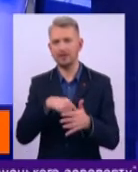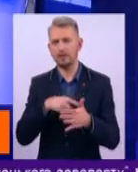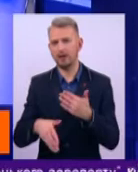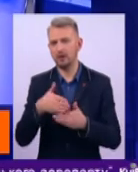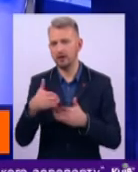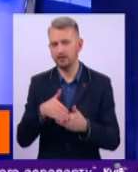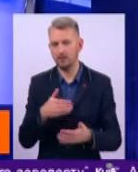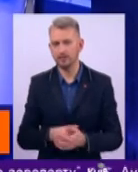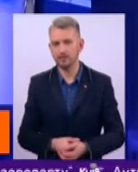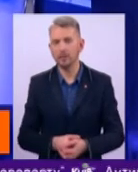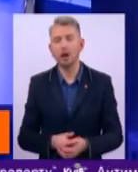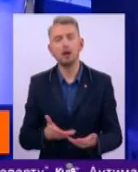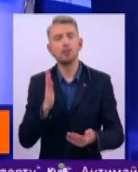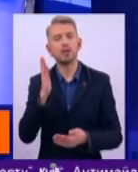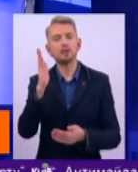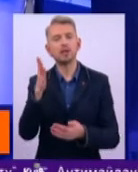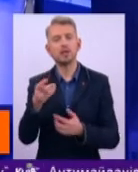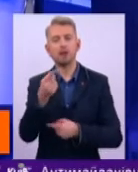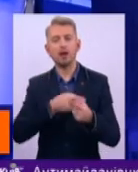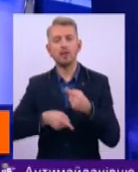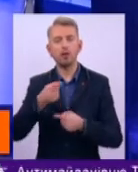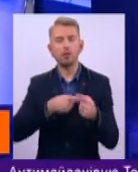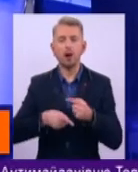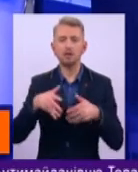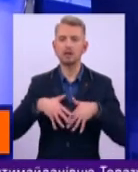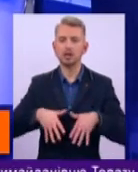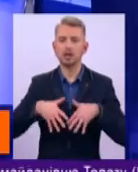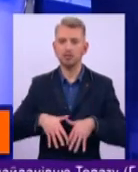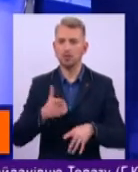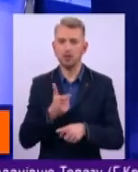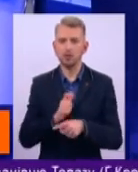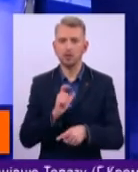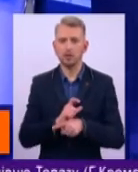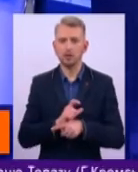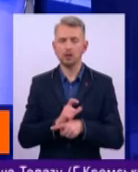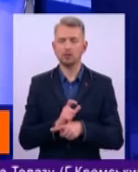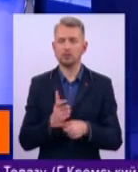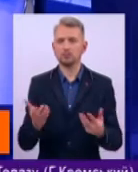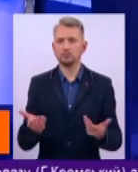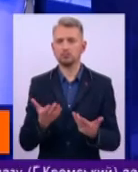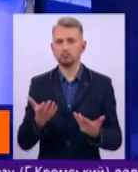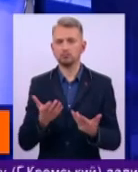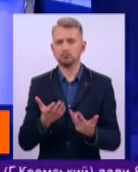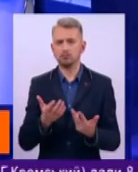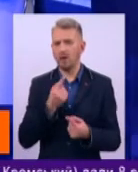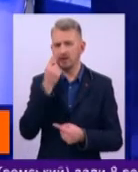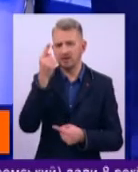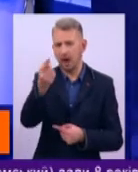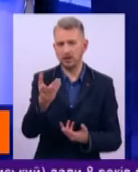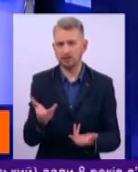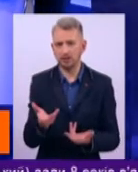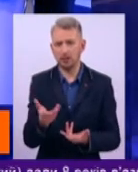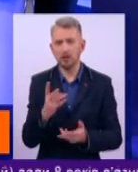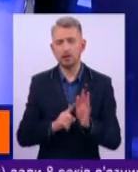санкцій. Перспектива деокупації Криму досить така віддалена. Ось